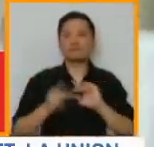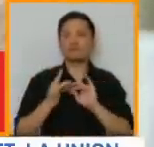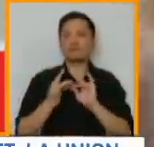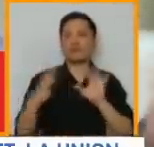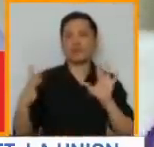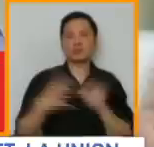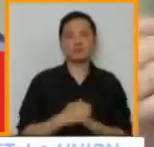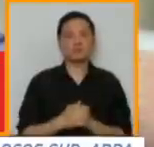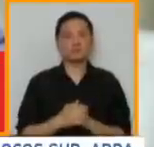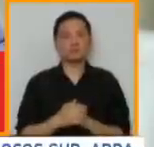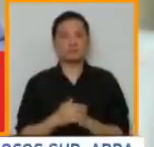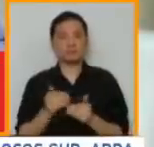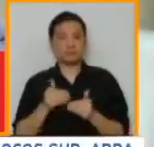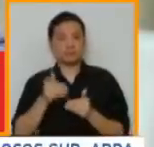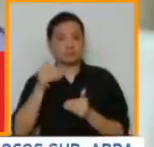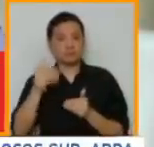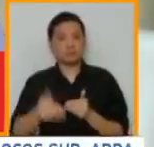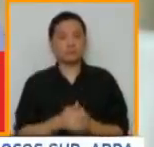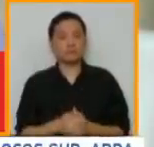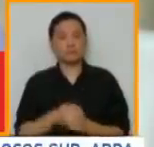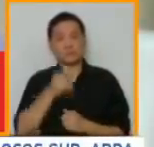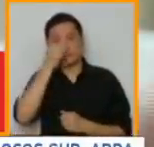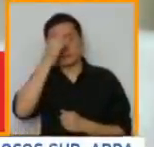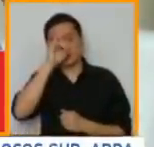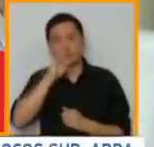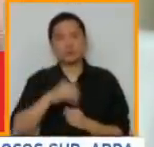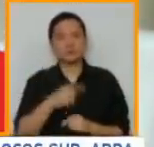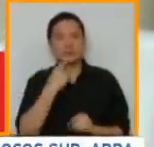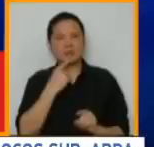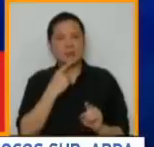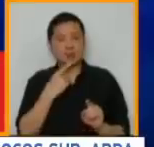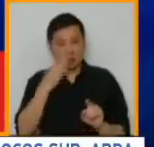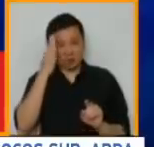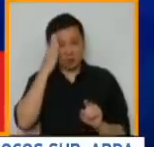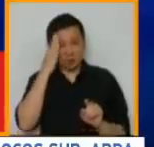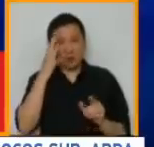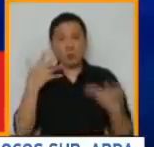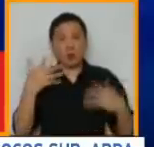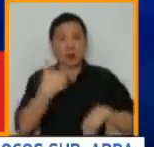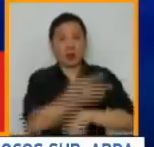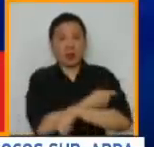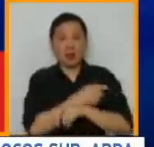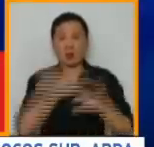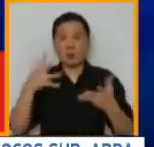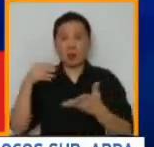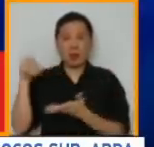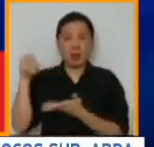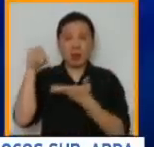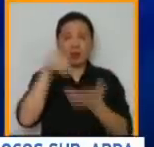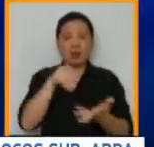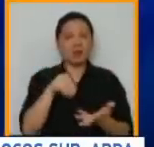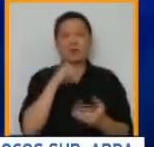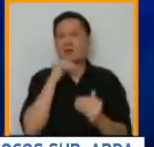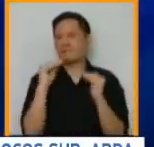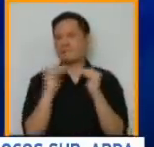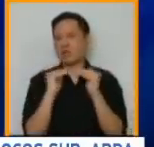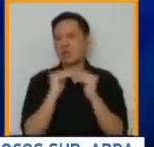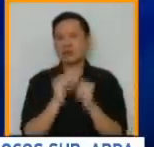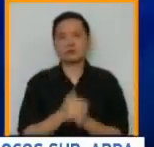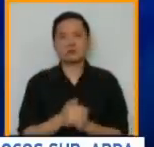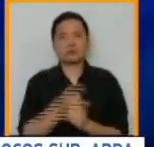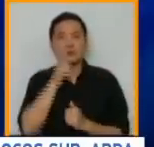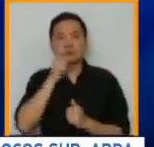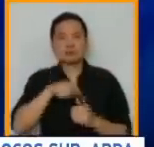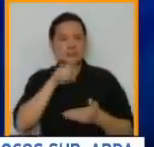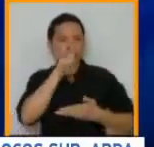daw ang no vaccine, no policy para sa four-piece na proposal ng DILG. Ayon sa kanya, wag daw i-discriminate ang maralita pagdating sa